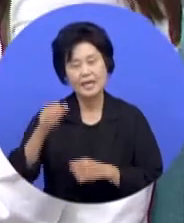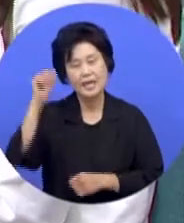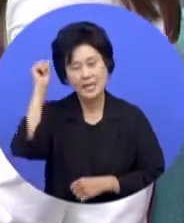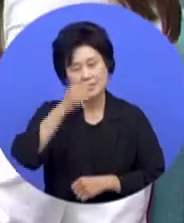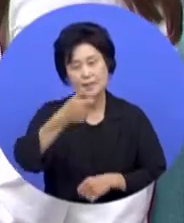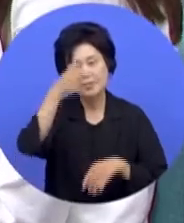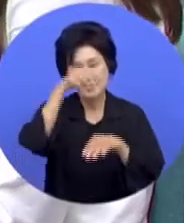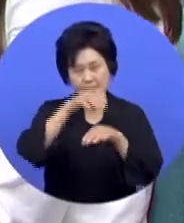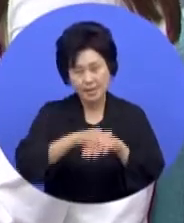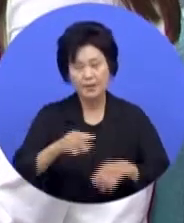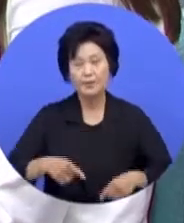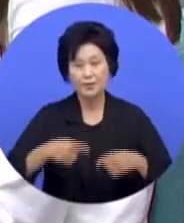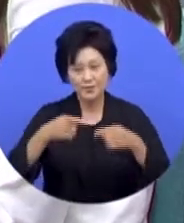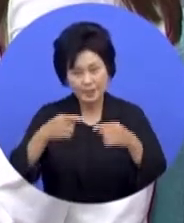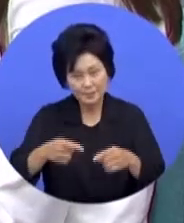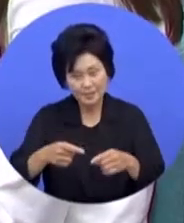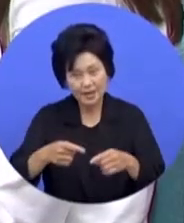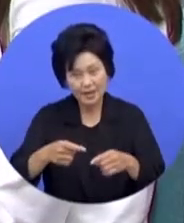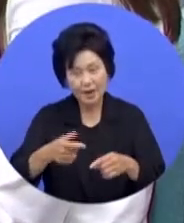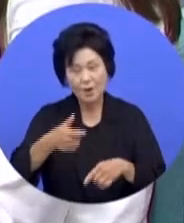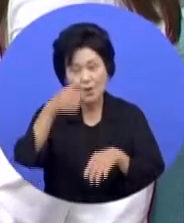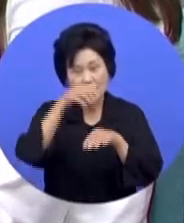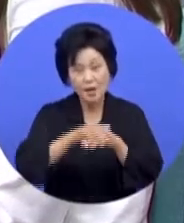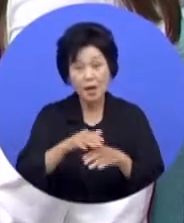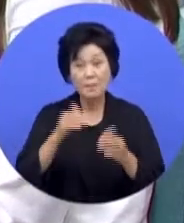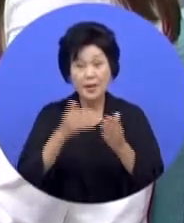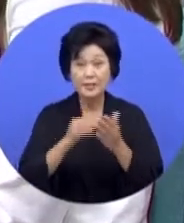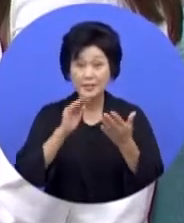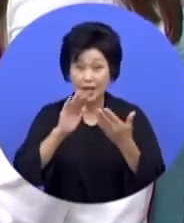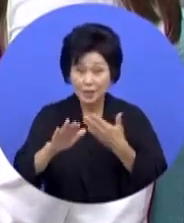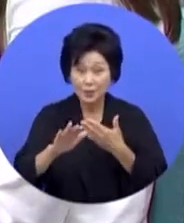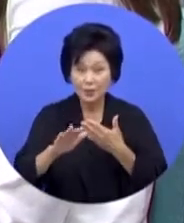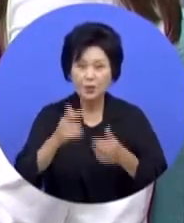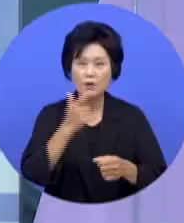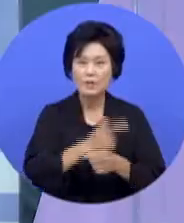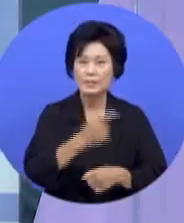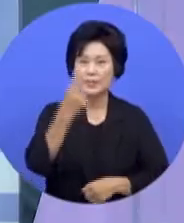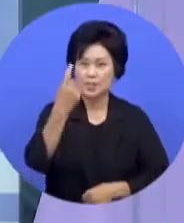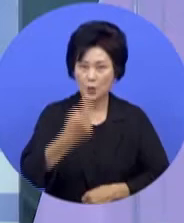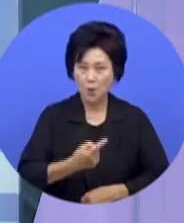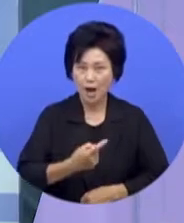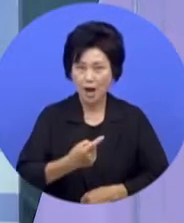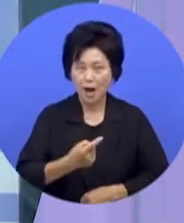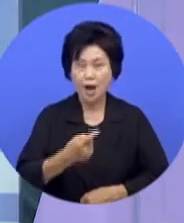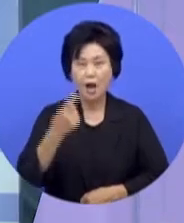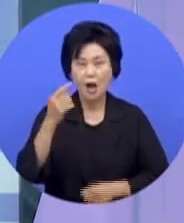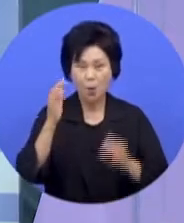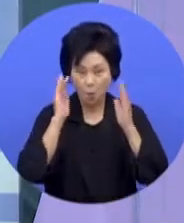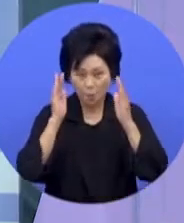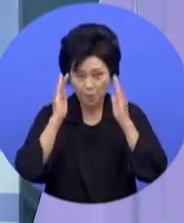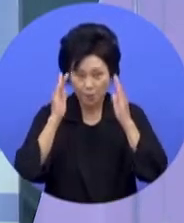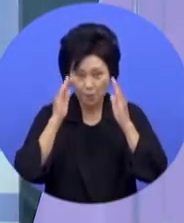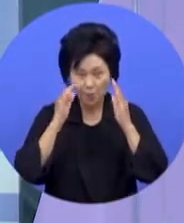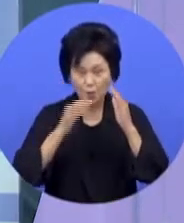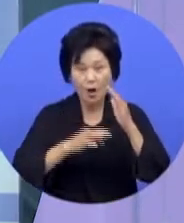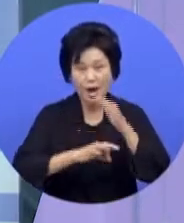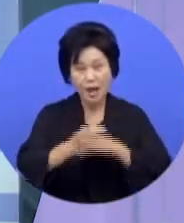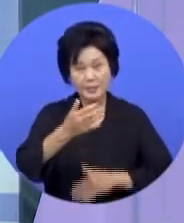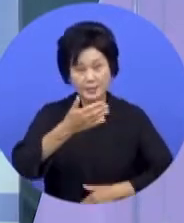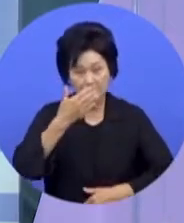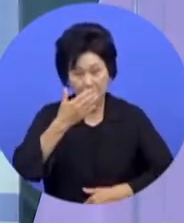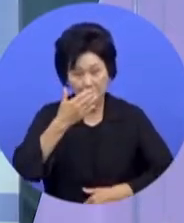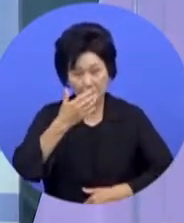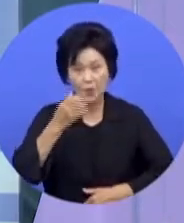네네. 4시 그리... 반에 갔다가 6시에 와서 이제 아자 시작하고 네. 또 아침밥 먹고 예. 아침 조례하고 또